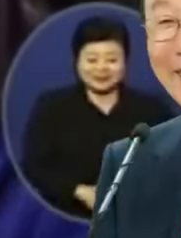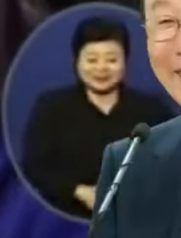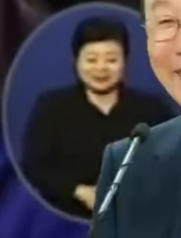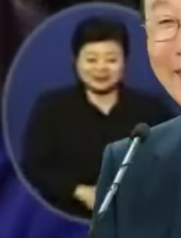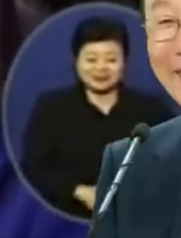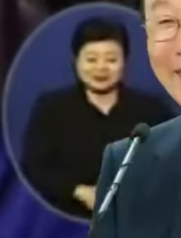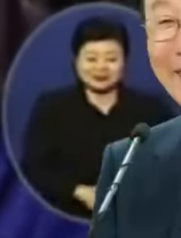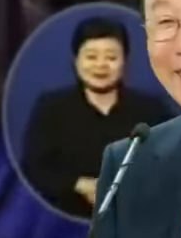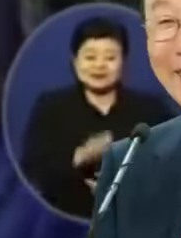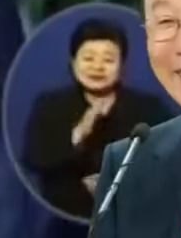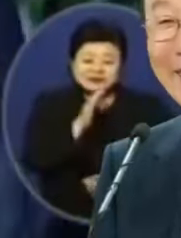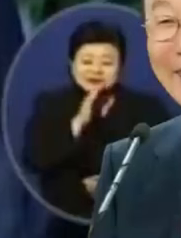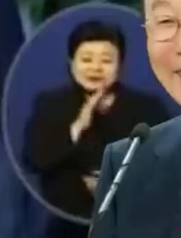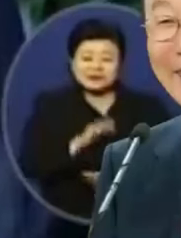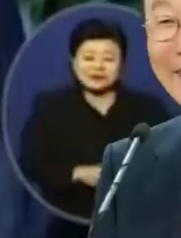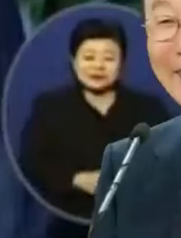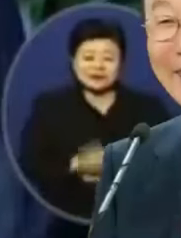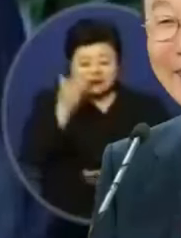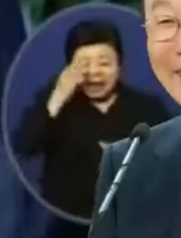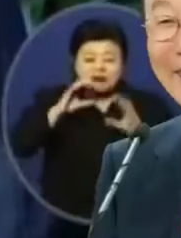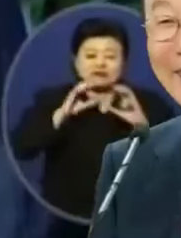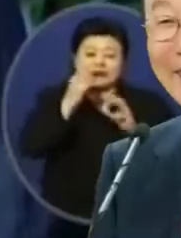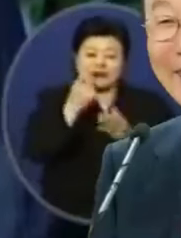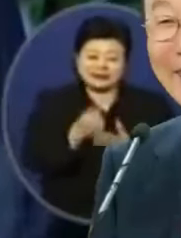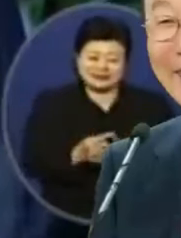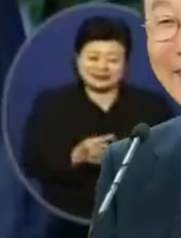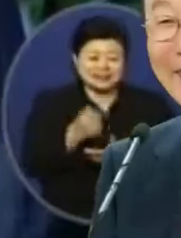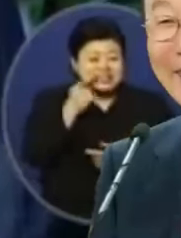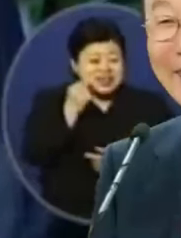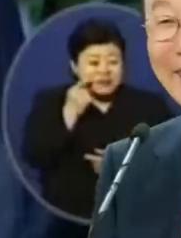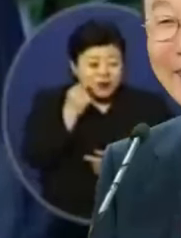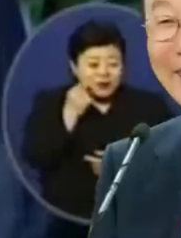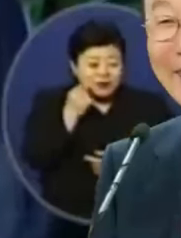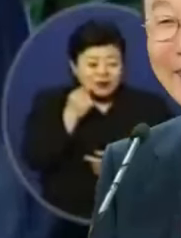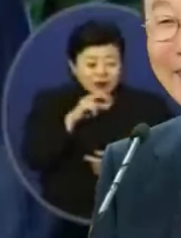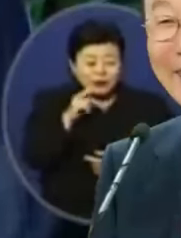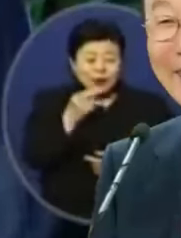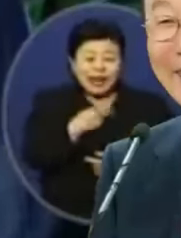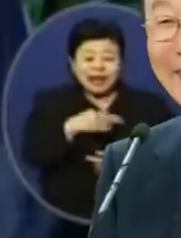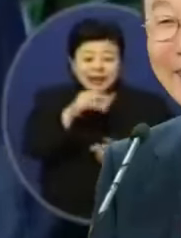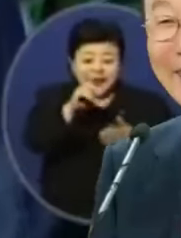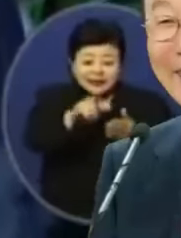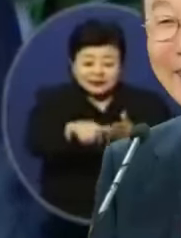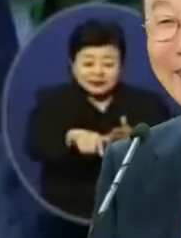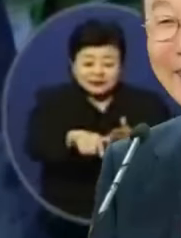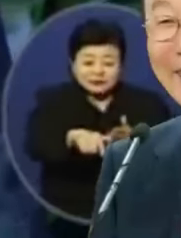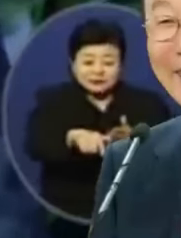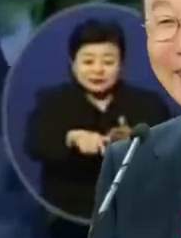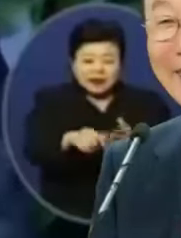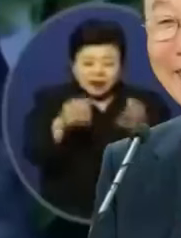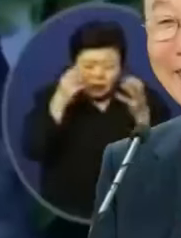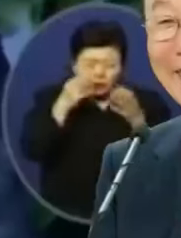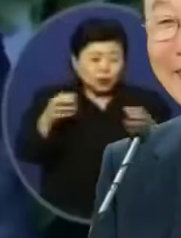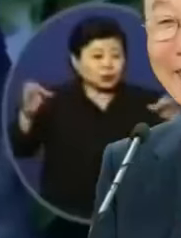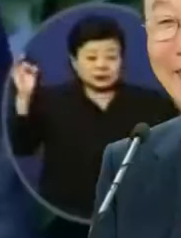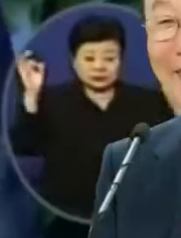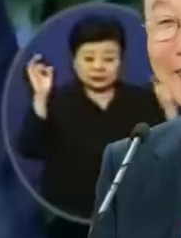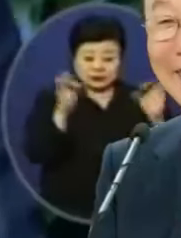그리고 그 이야기를 들어보니까 한국에서 일본으로 돌아갈 때는 고통이 다